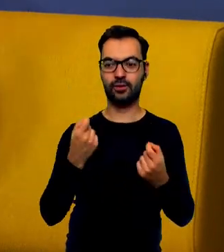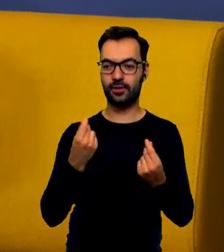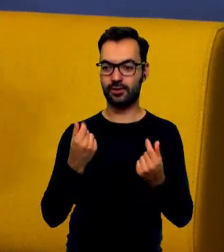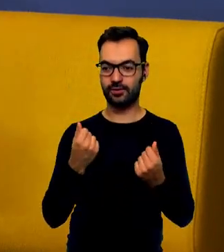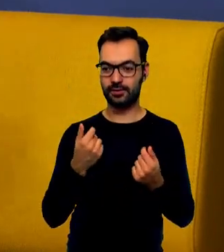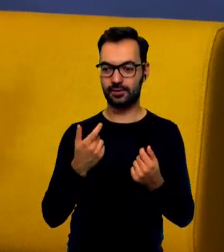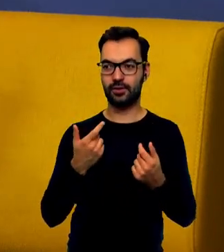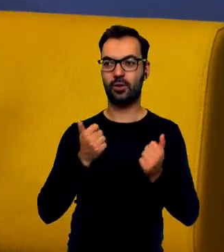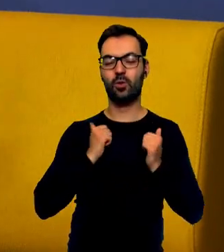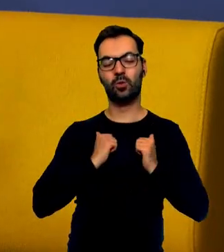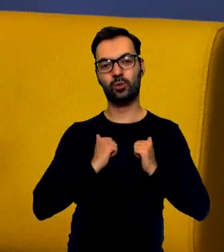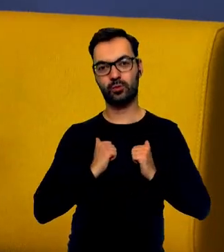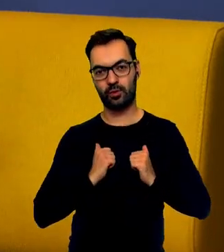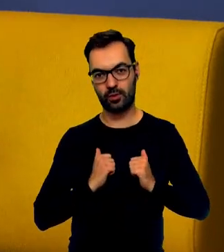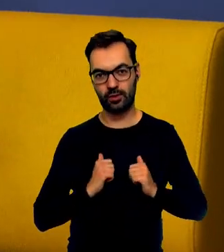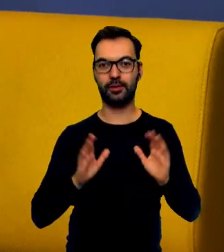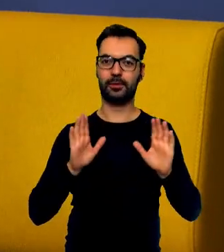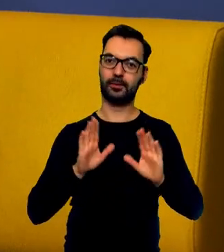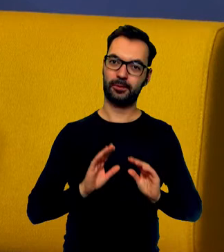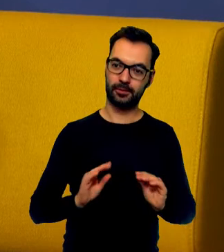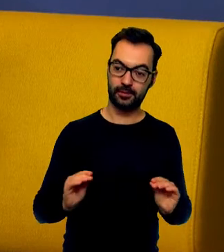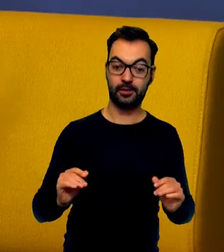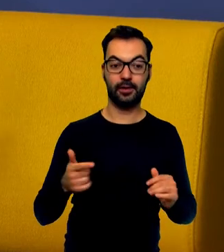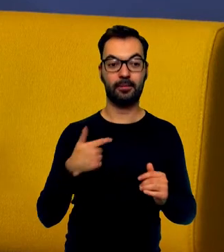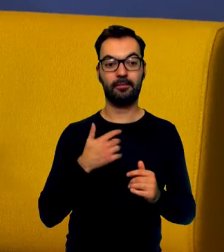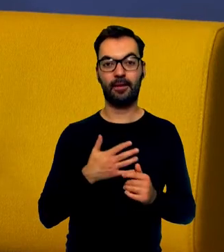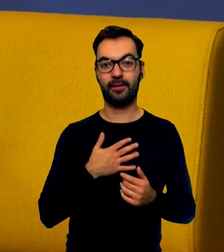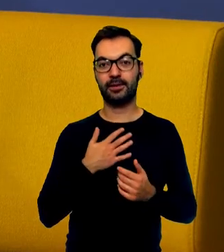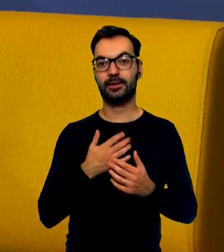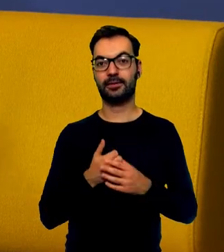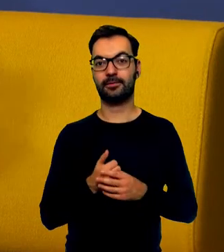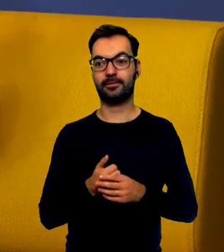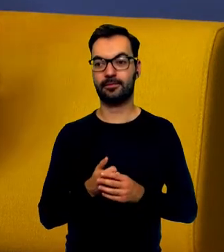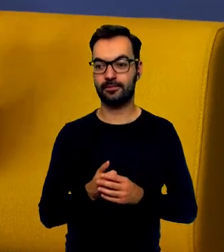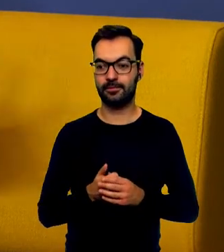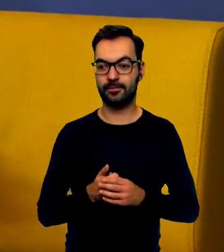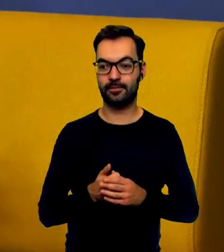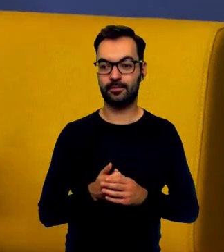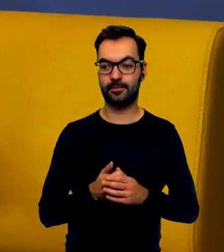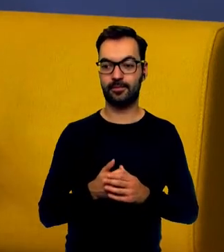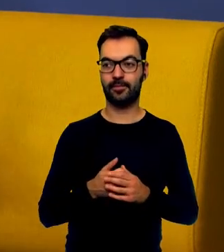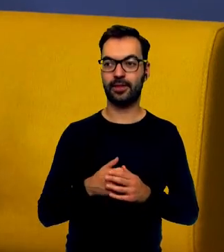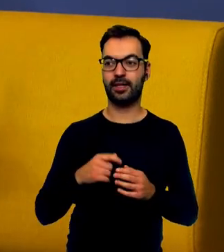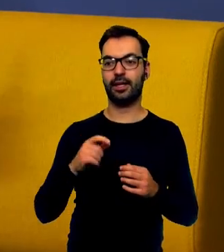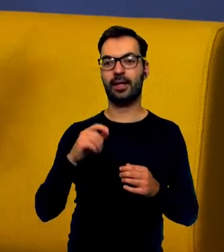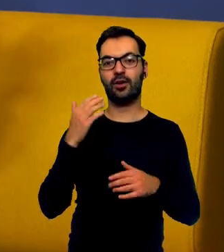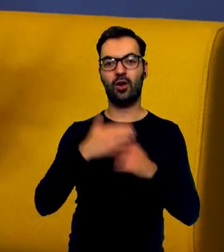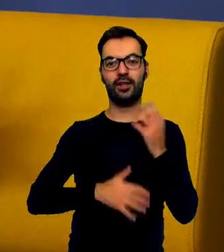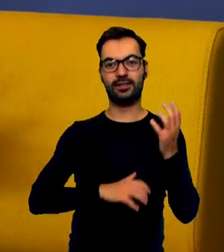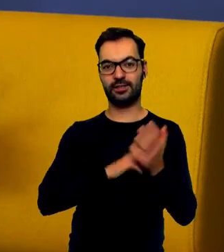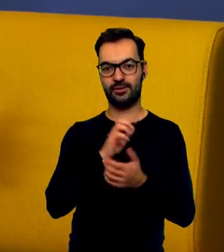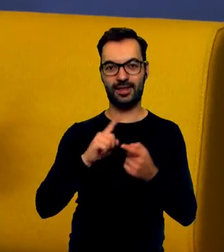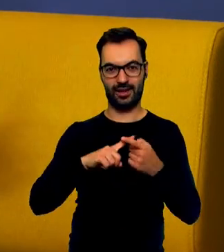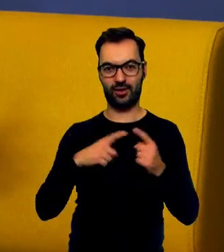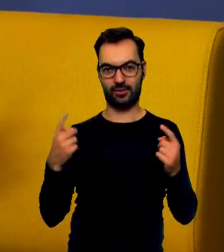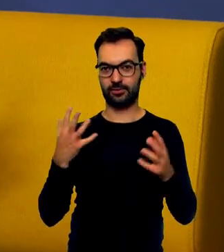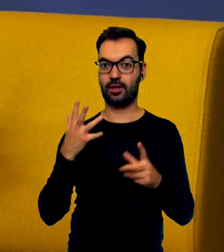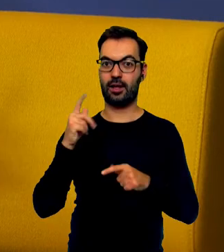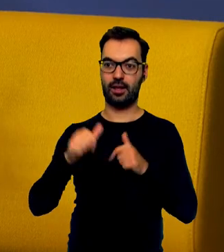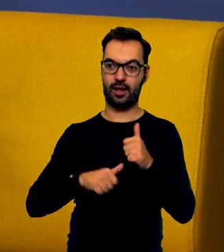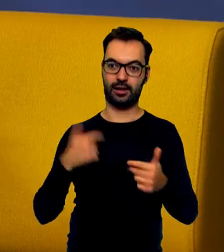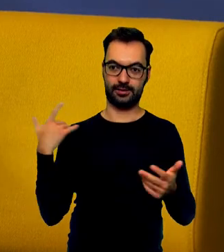trochę się uspokoić. To znaczy mam wrażenie, że rzeczywiście kontekst apokaliptyczny, w którym od kilku